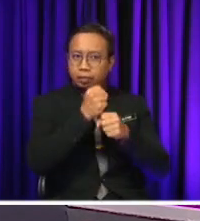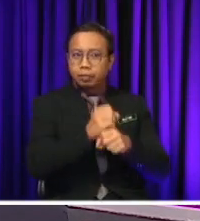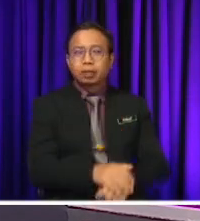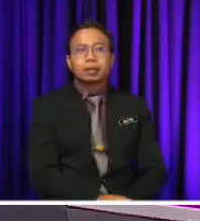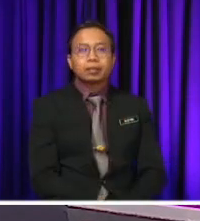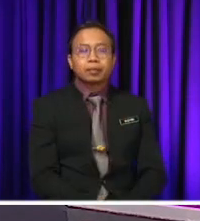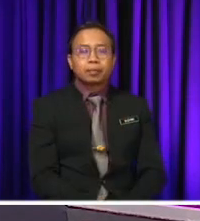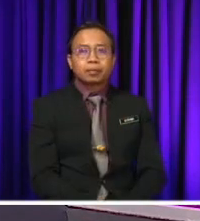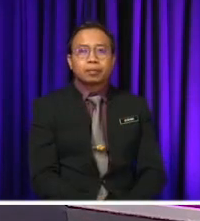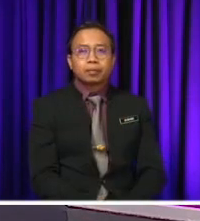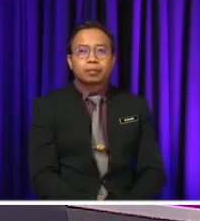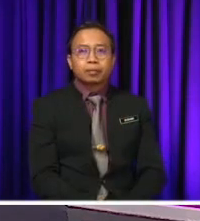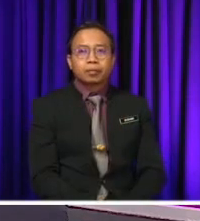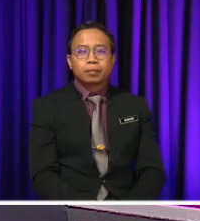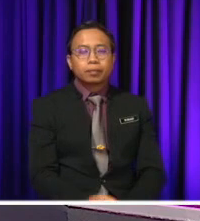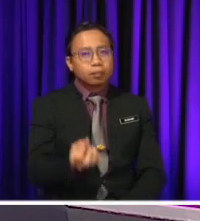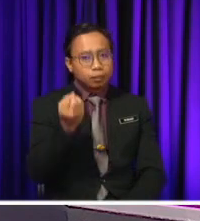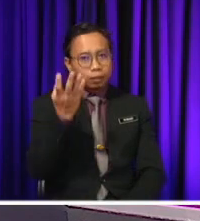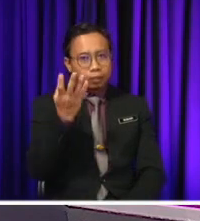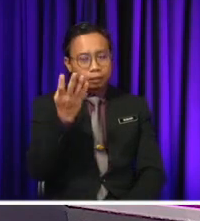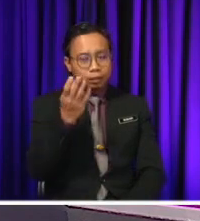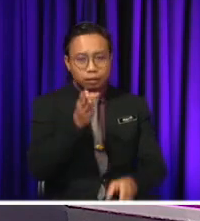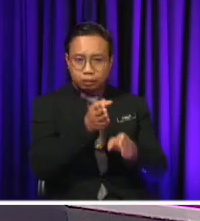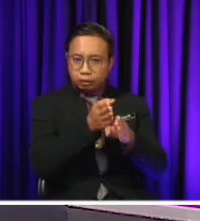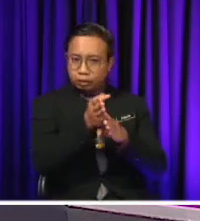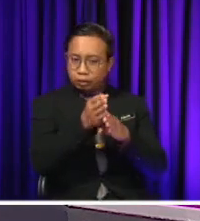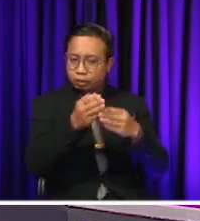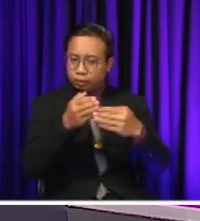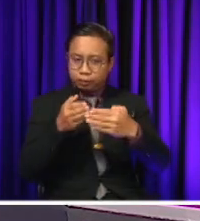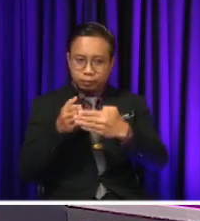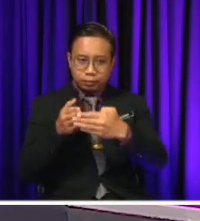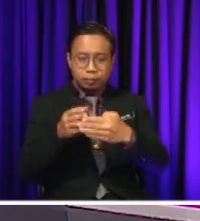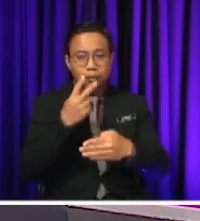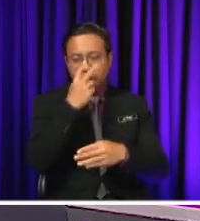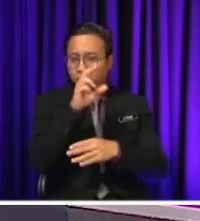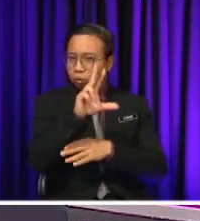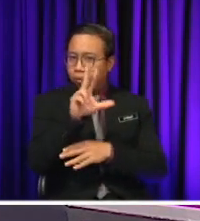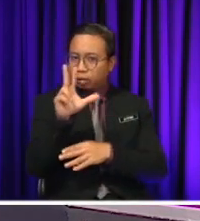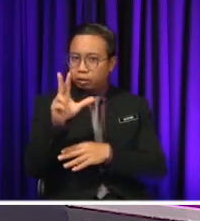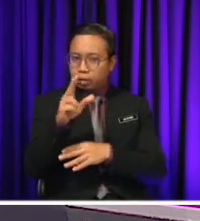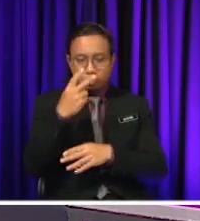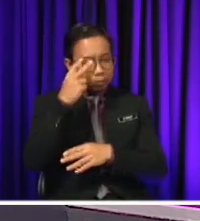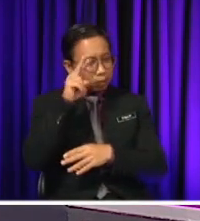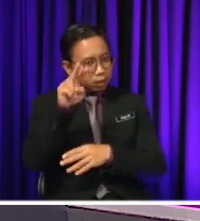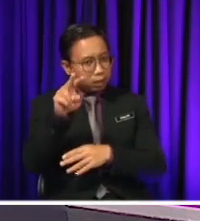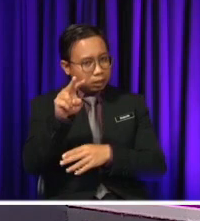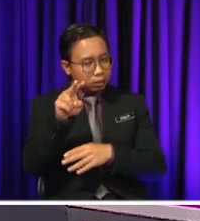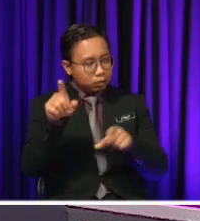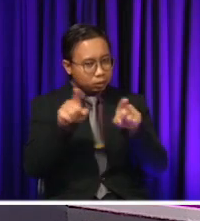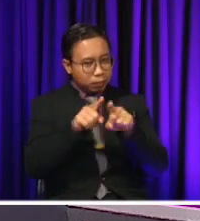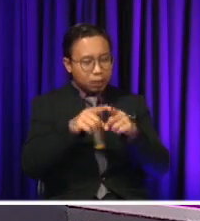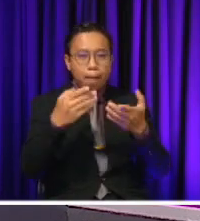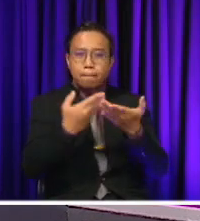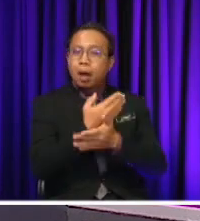Mari kita tengok pada pandangan Sisi Kamu kena tengok ketiga-tiga pandangannya serentak baru kamu boleh